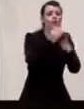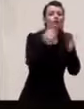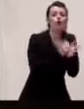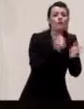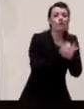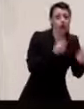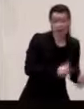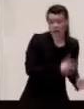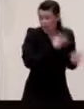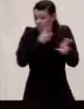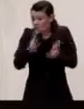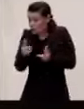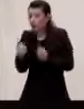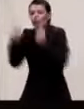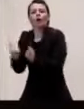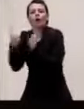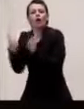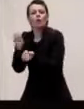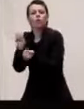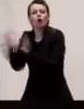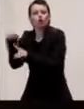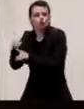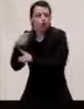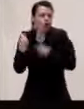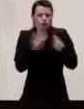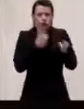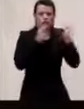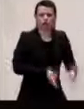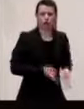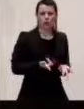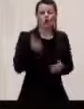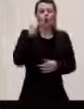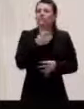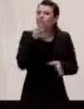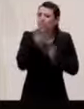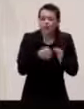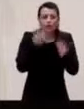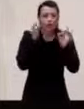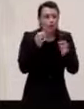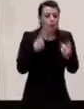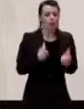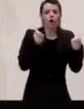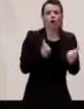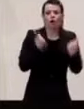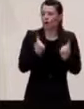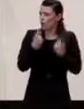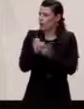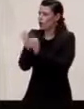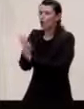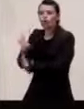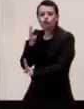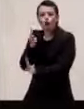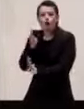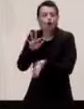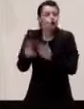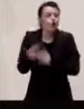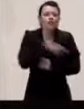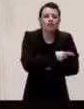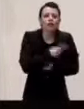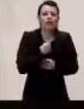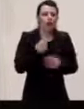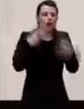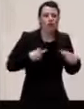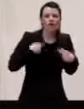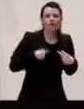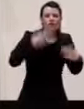pronto soccorso. Cioè la situazione di pronto soccorso avrebbe rischiato di pregiudicare la vita di queste persone. E allora era bene